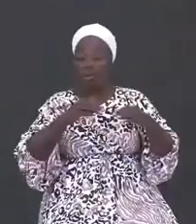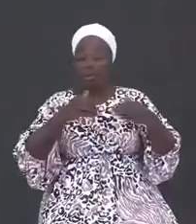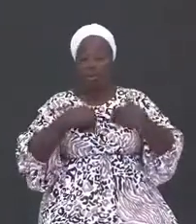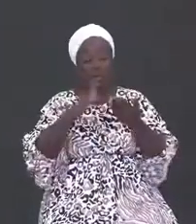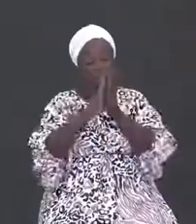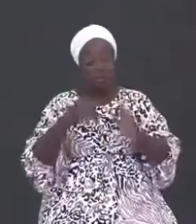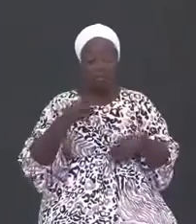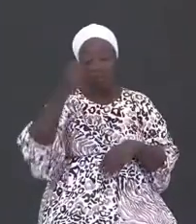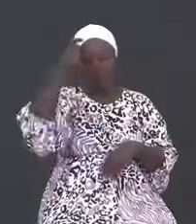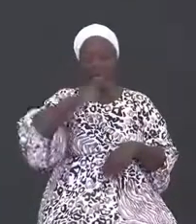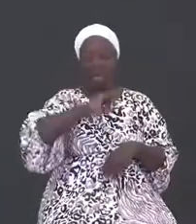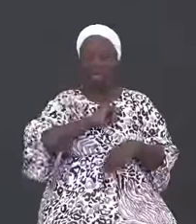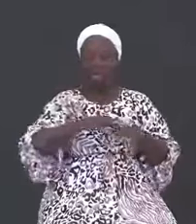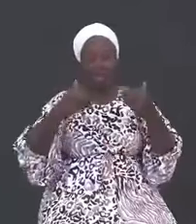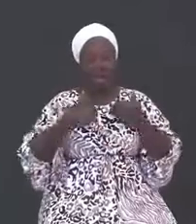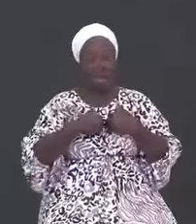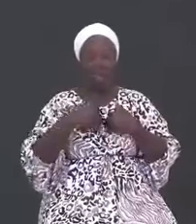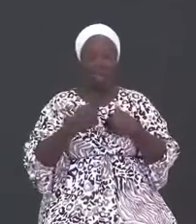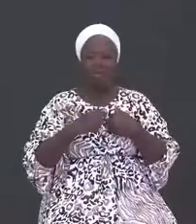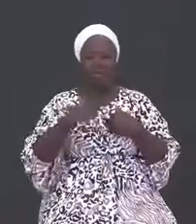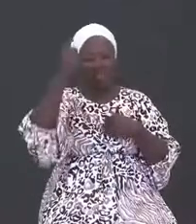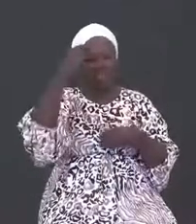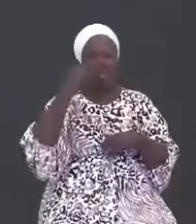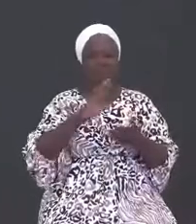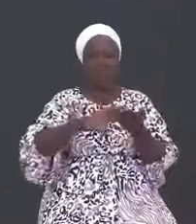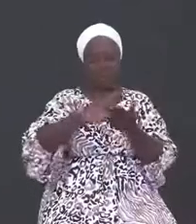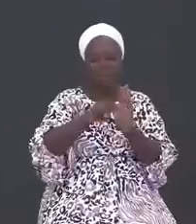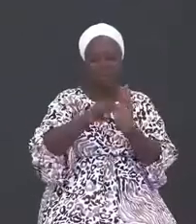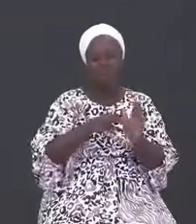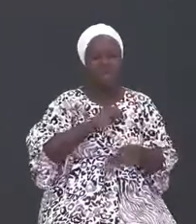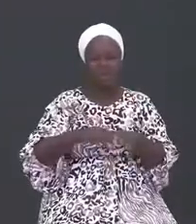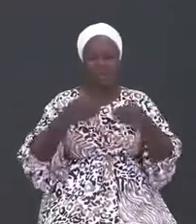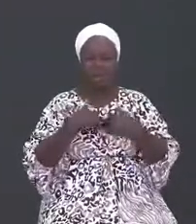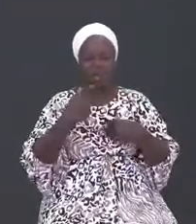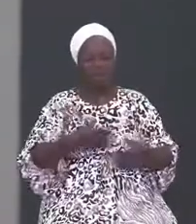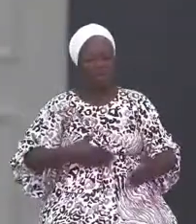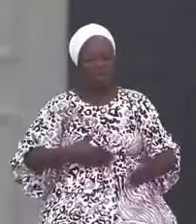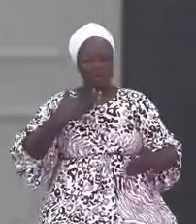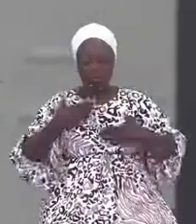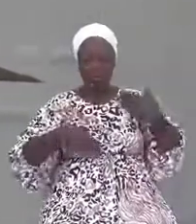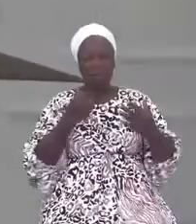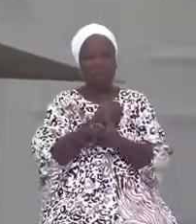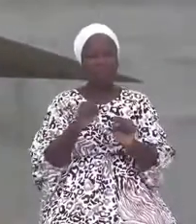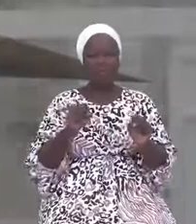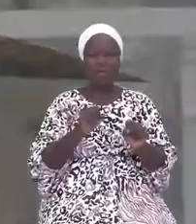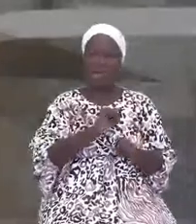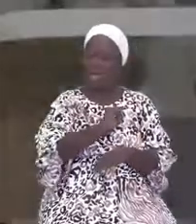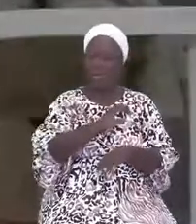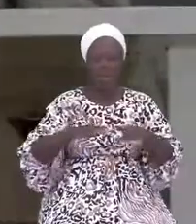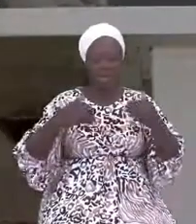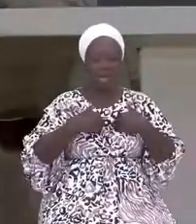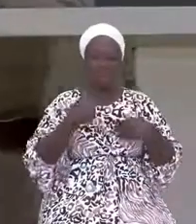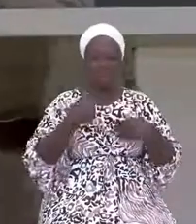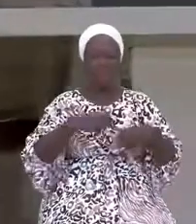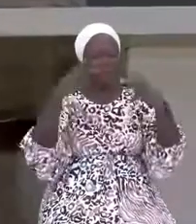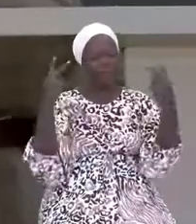coeur je n'ai pas le sens de pardon je n'ai pas la joie du salut ce n'est pas